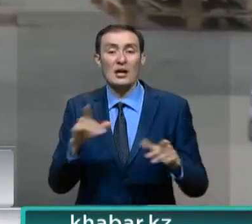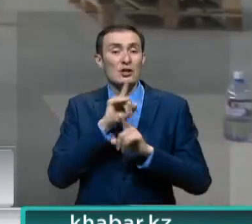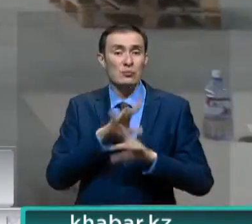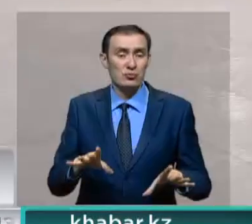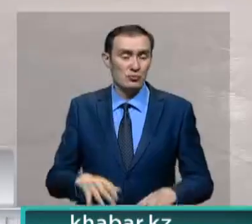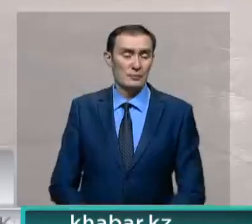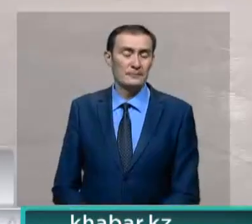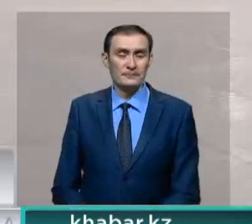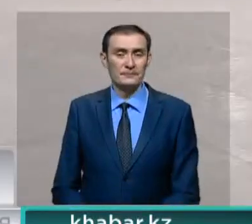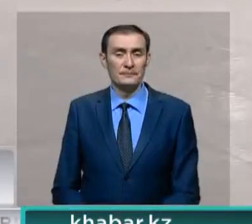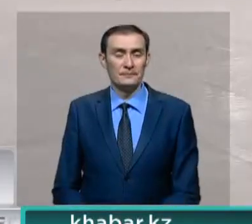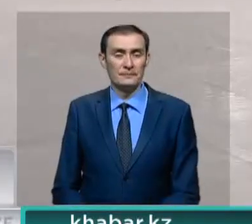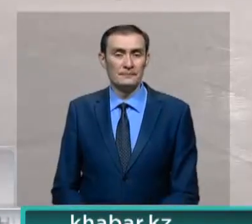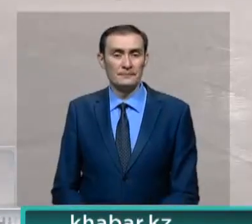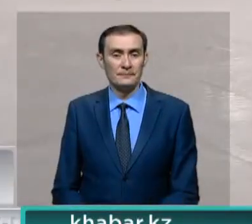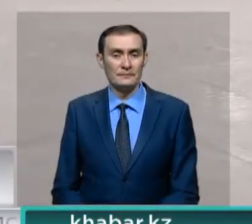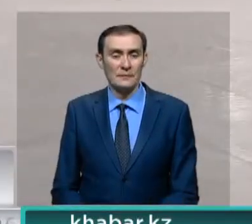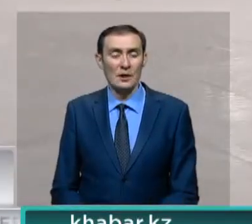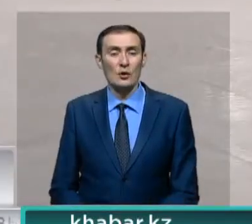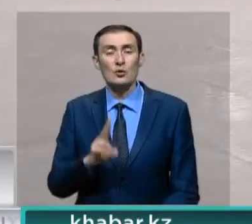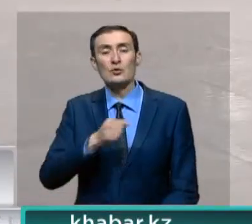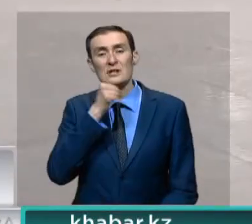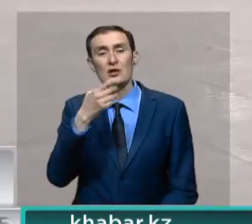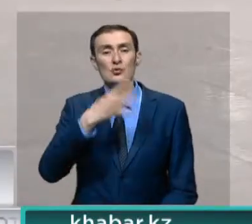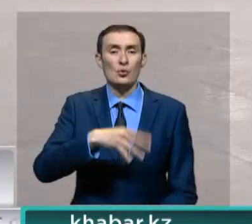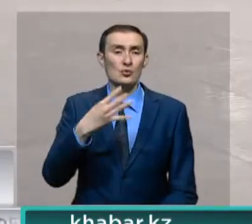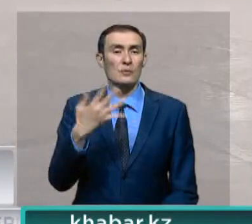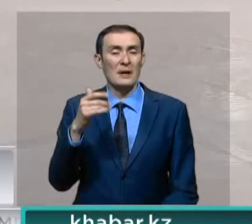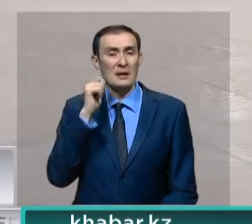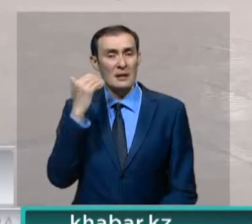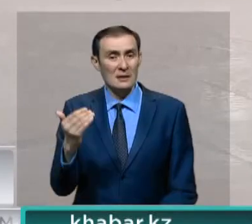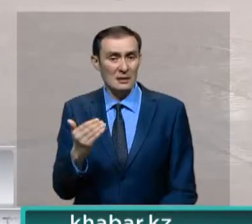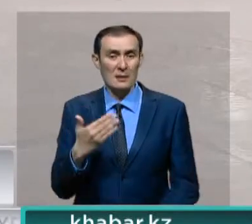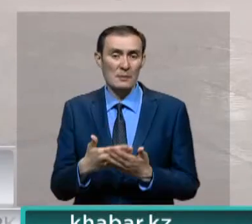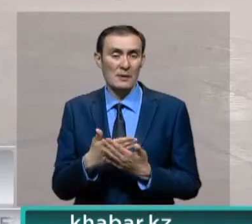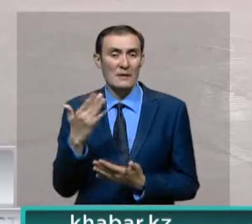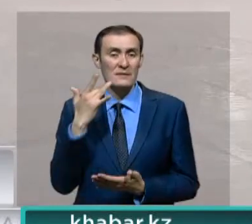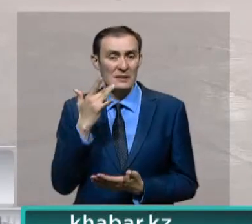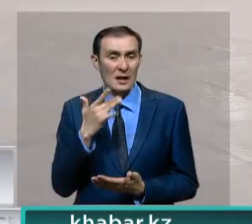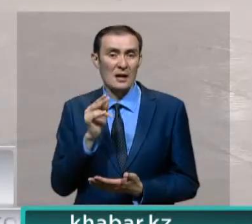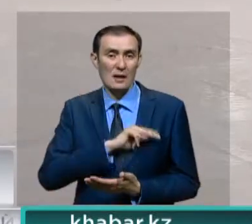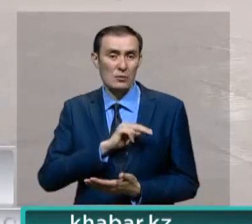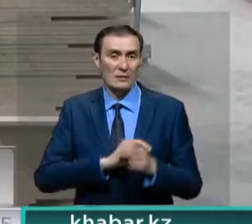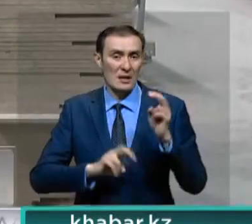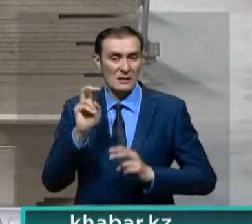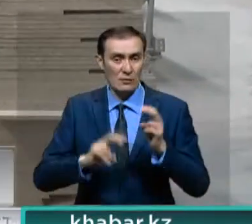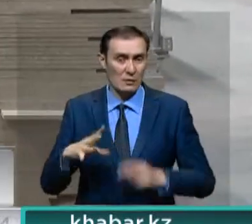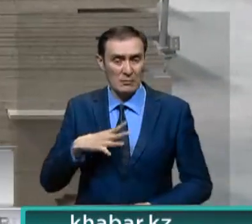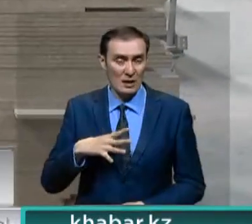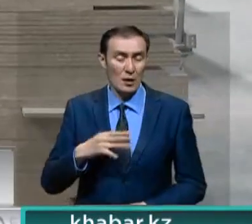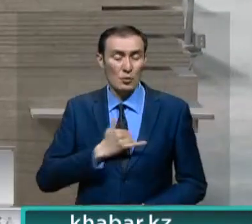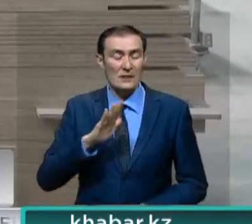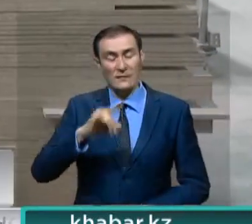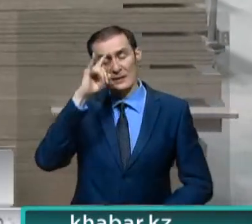не должны. Кадры старше 40-45, они всегда присутствовали на заводах и всегда работали. В